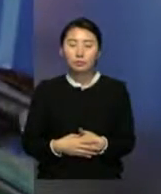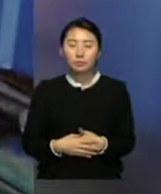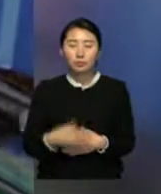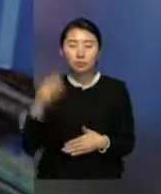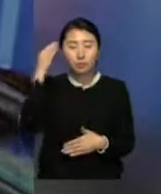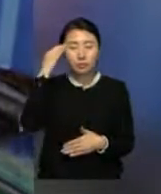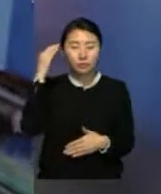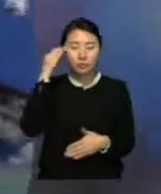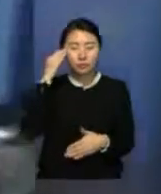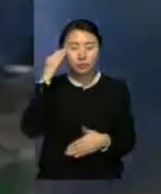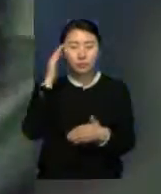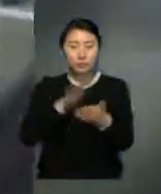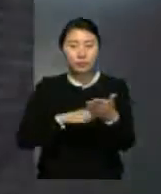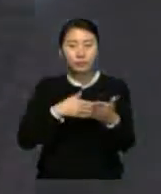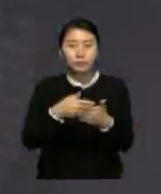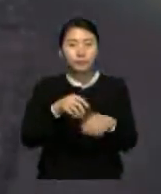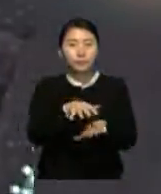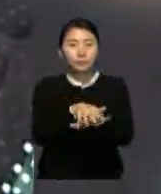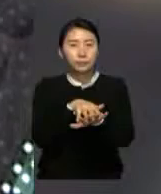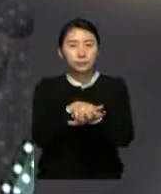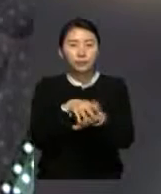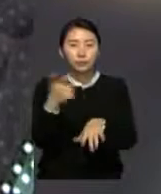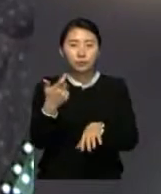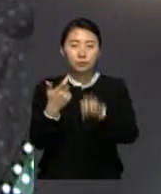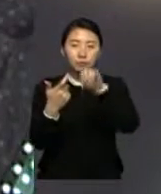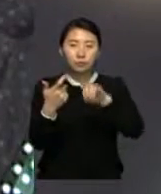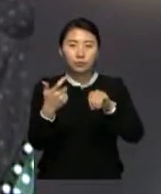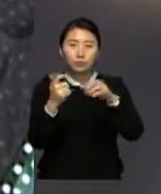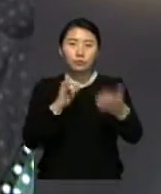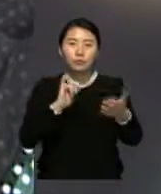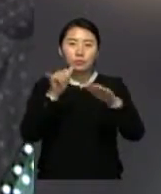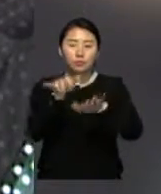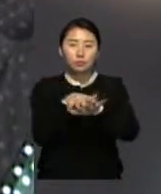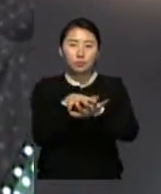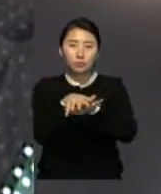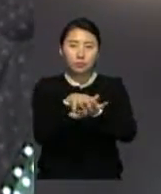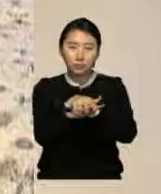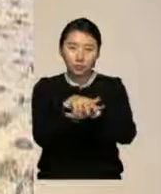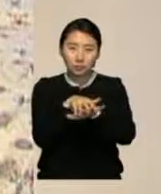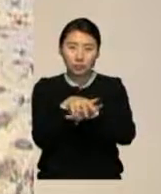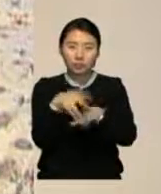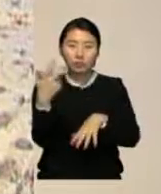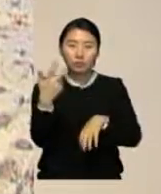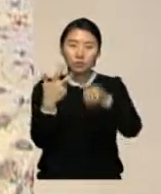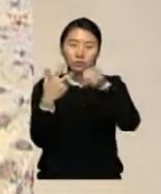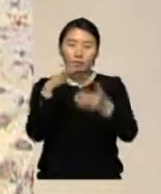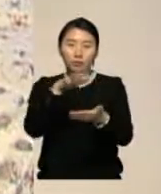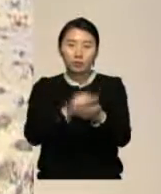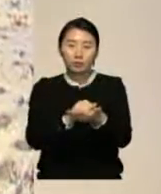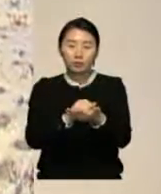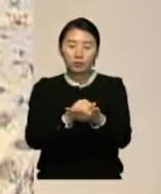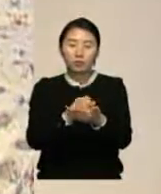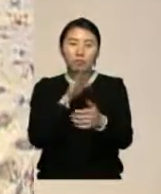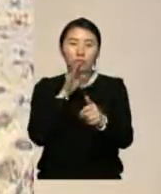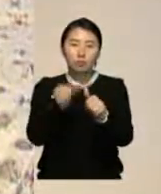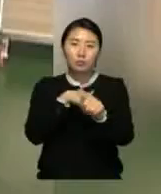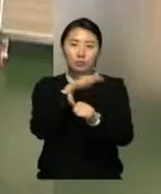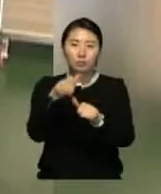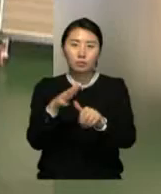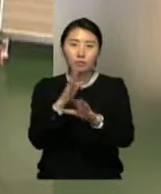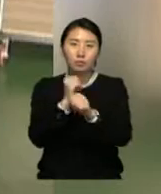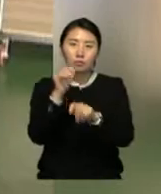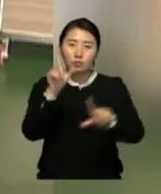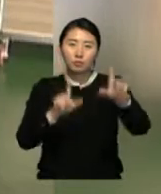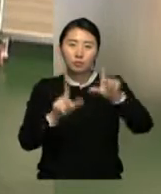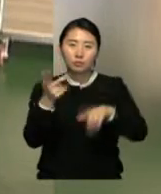국내 염색 원단의 60% 생산, 세계니트 소재 수요의 70% 점유, 경기 북부 섬유산업의